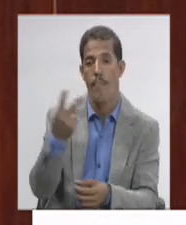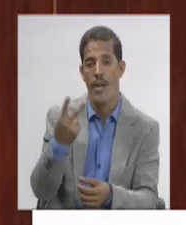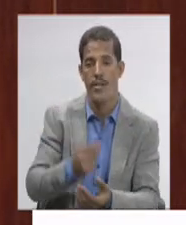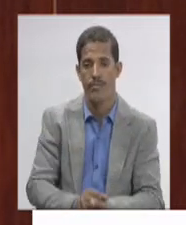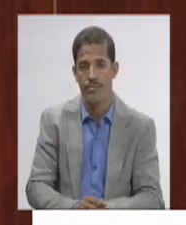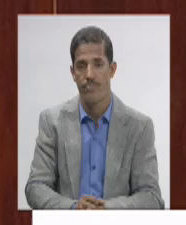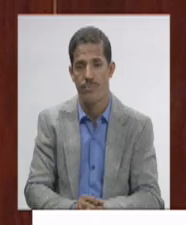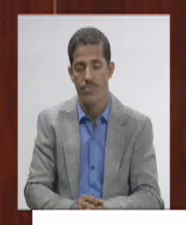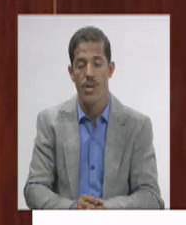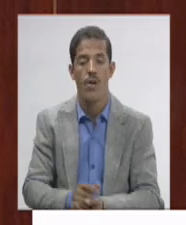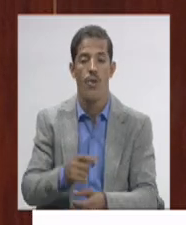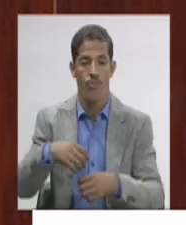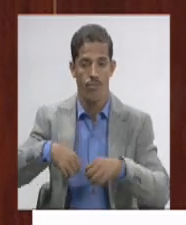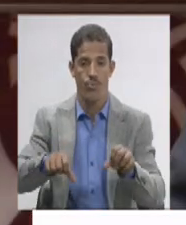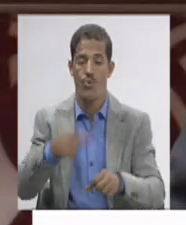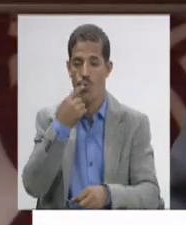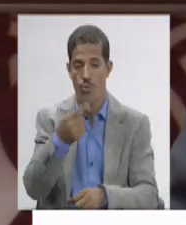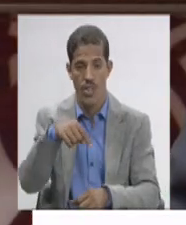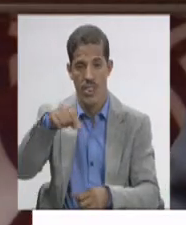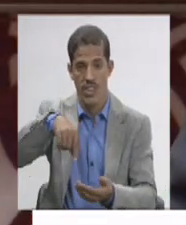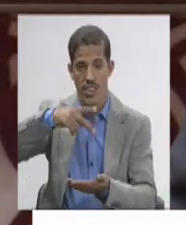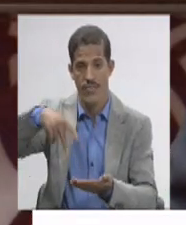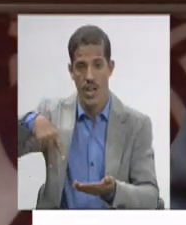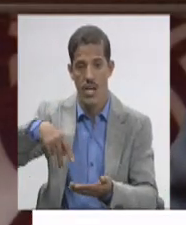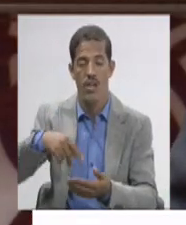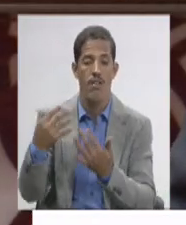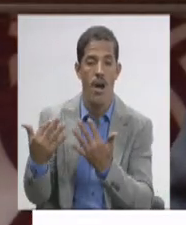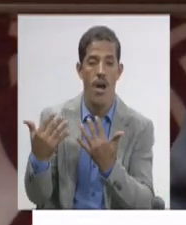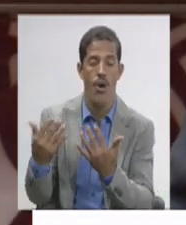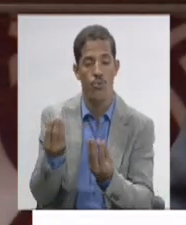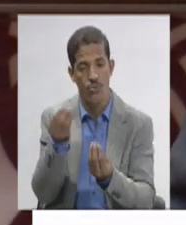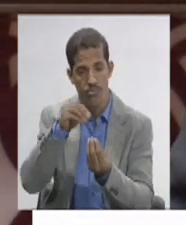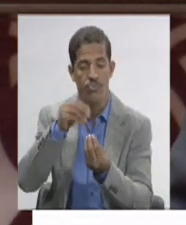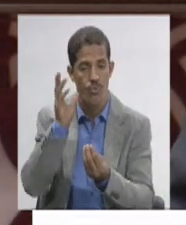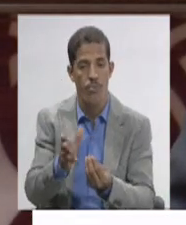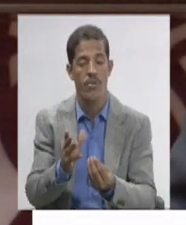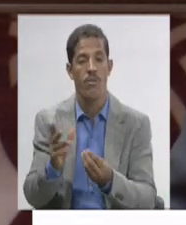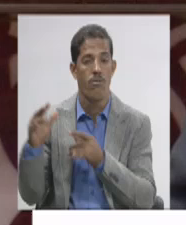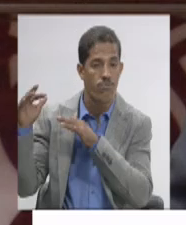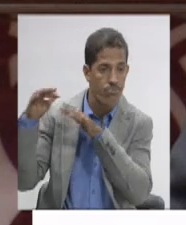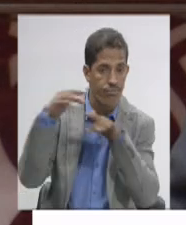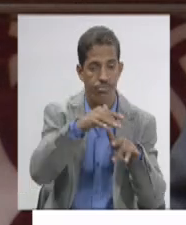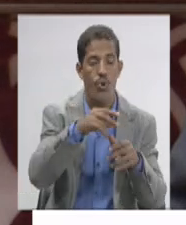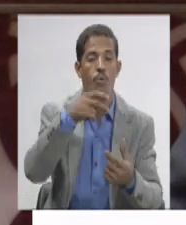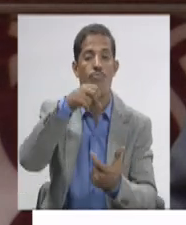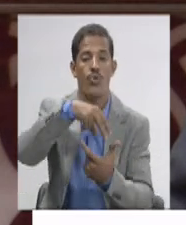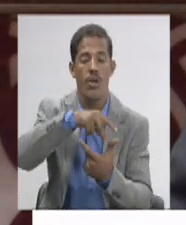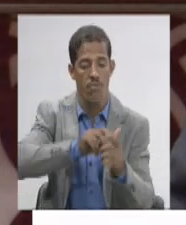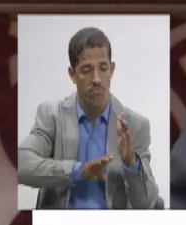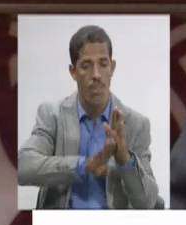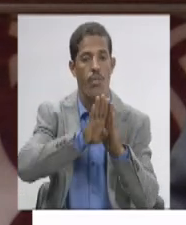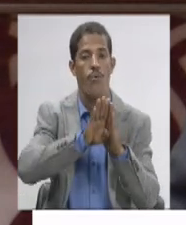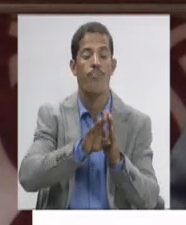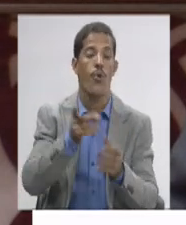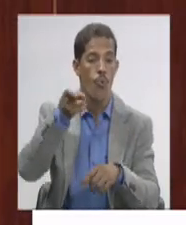وابرز الوزير ان هذه الاتفاقيه ينتظر منها زياده تدفق الاستمارات السعوديه ما يمكن من